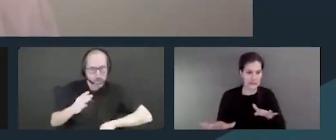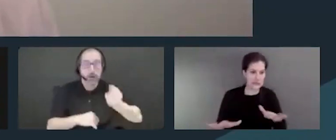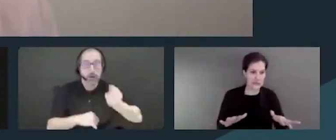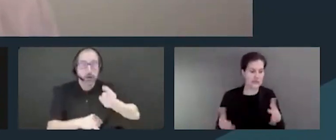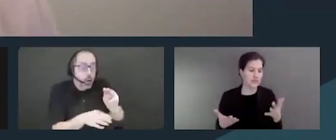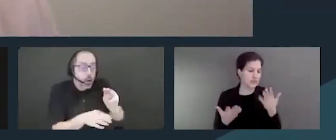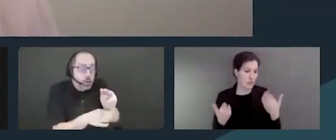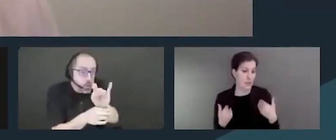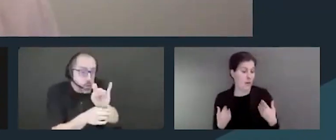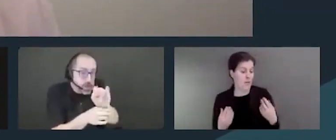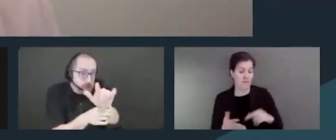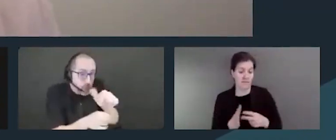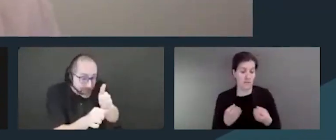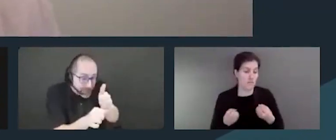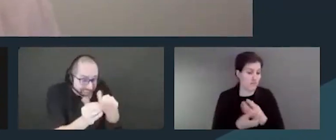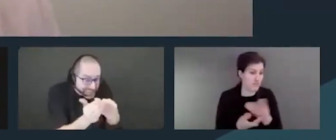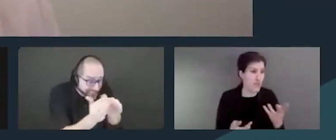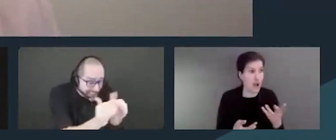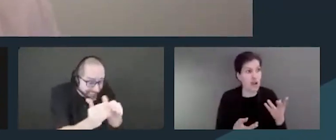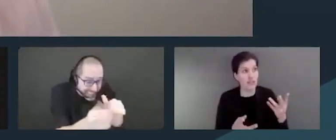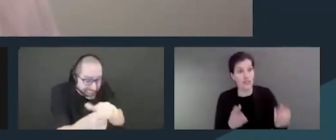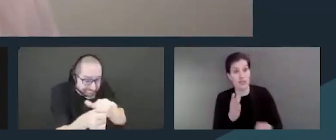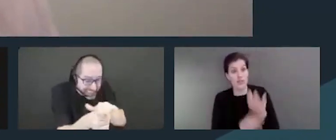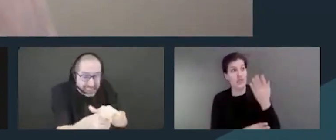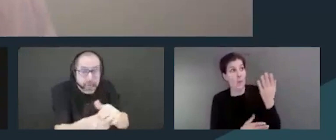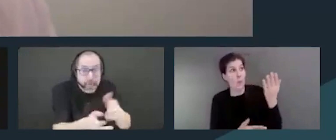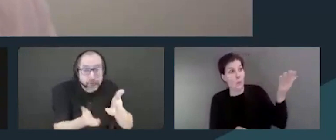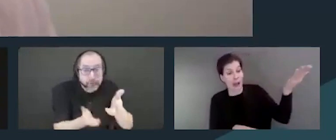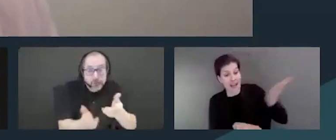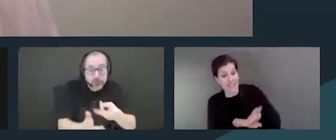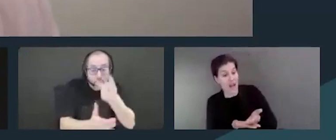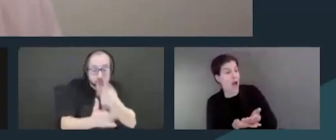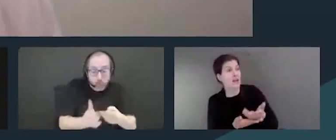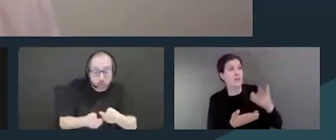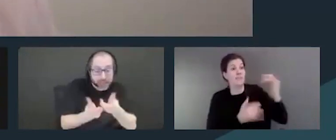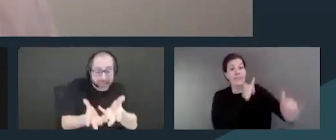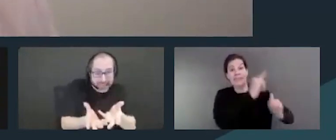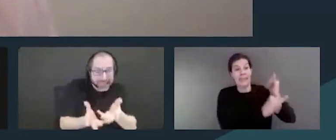ils sont disponibles dans les deux langues, si requis.